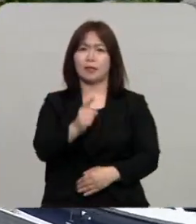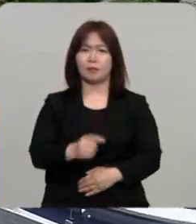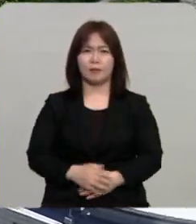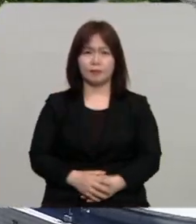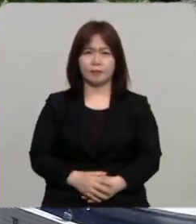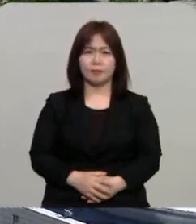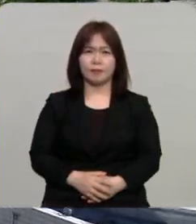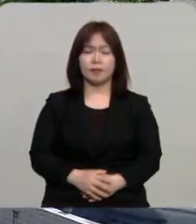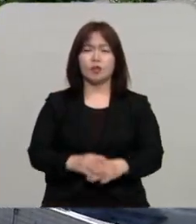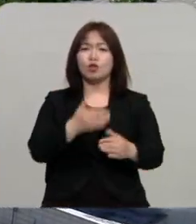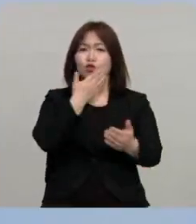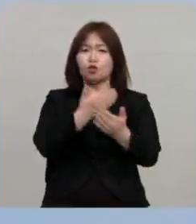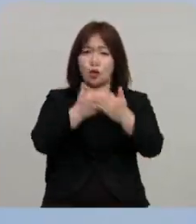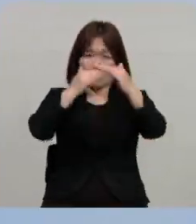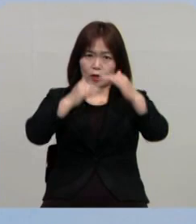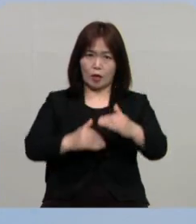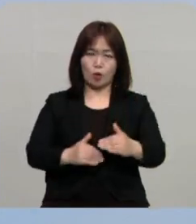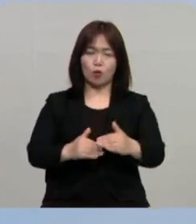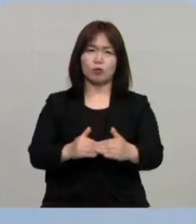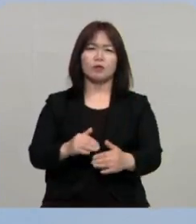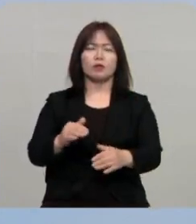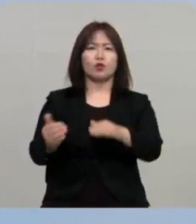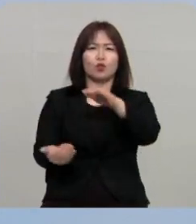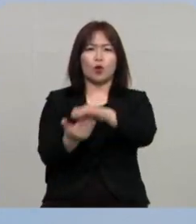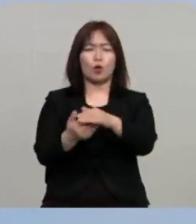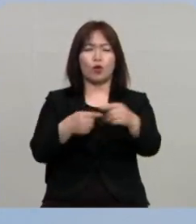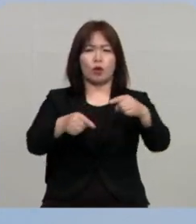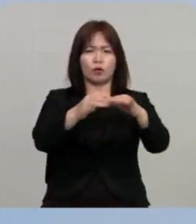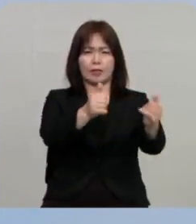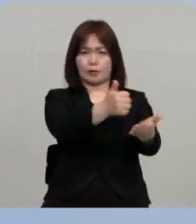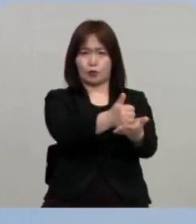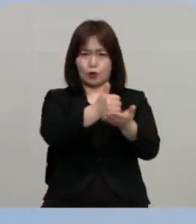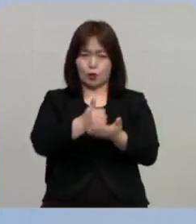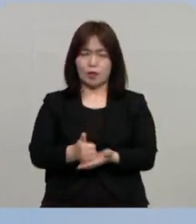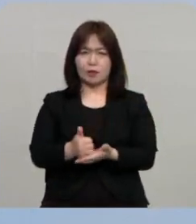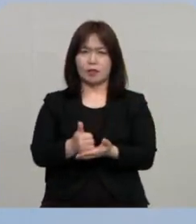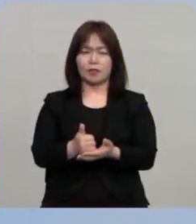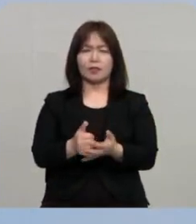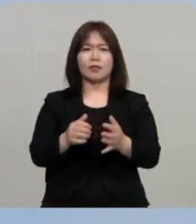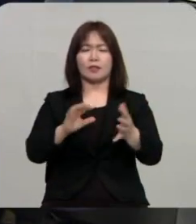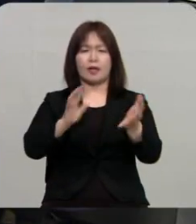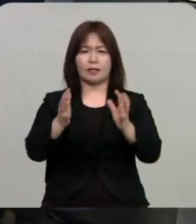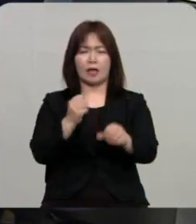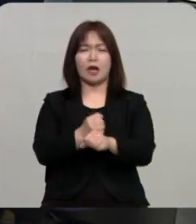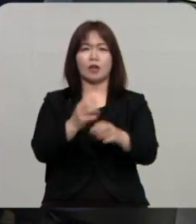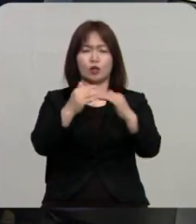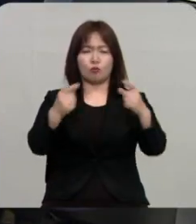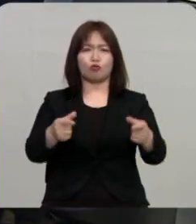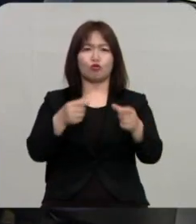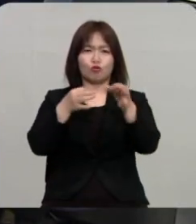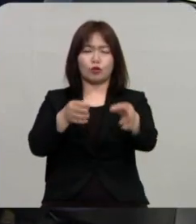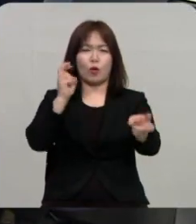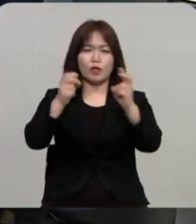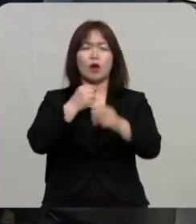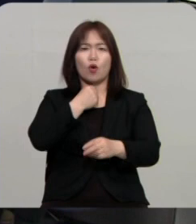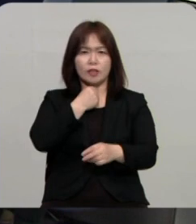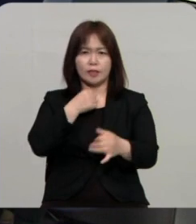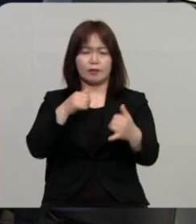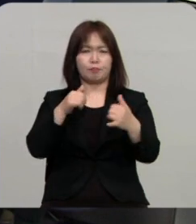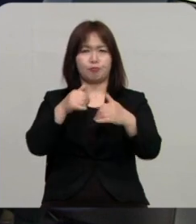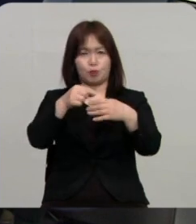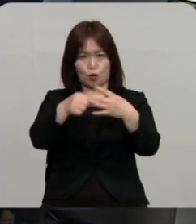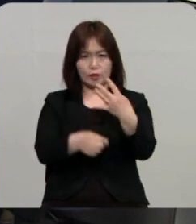추진합니다. 주요 내용을 보면 최고 경영자를 초청하는 라운드 테이블, 전북 투자 기업을 찾는 전투기